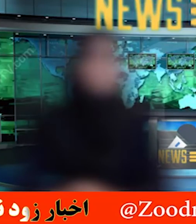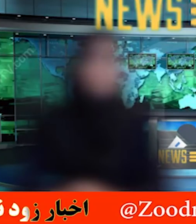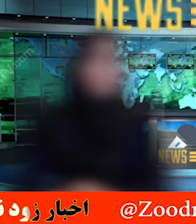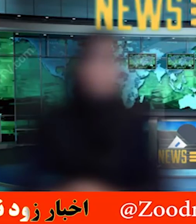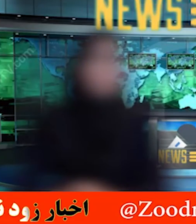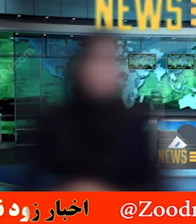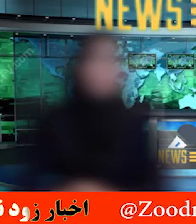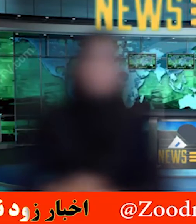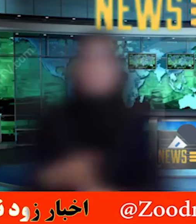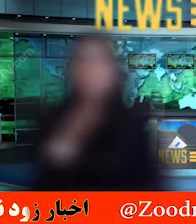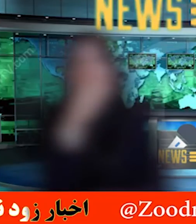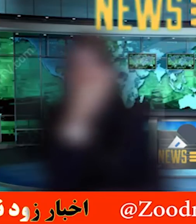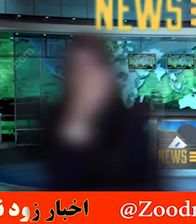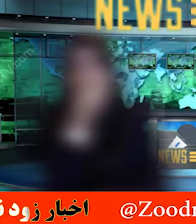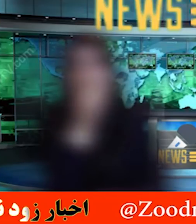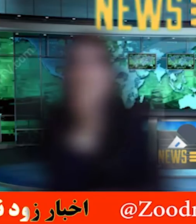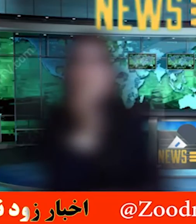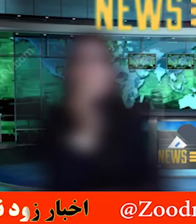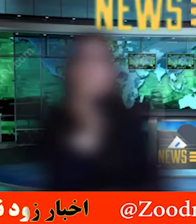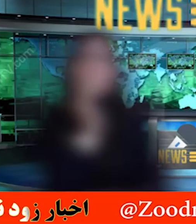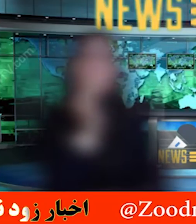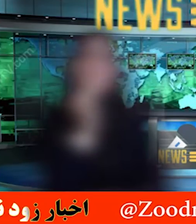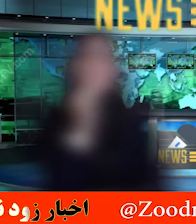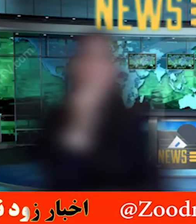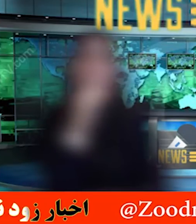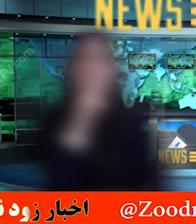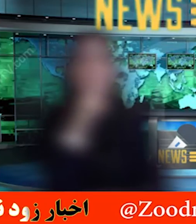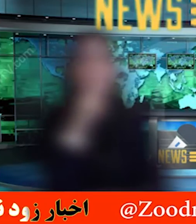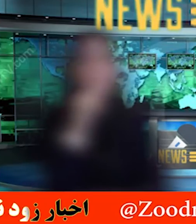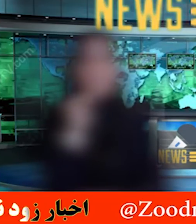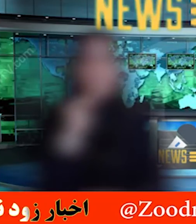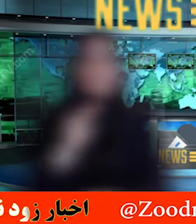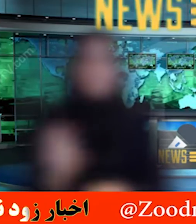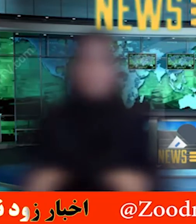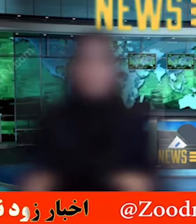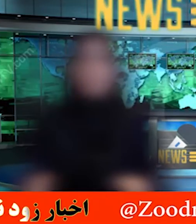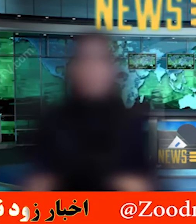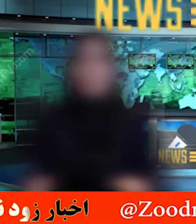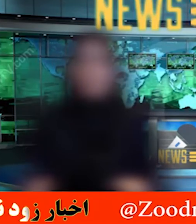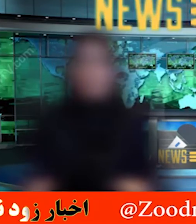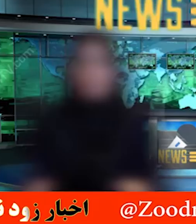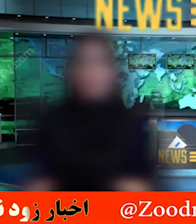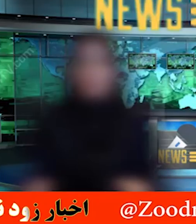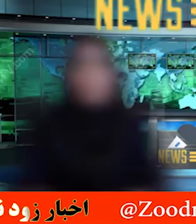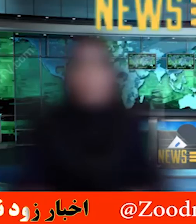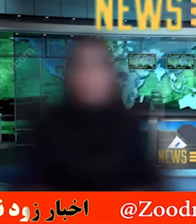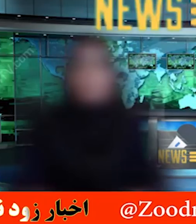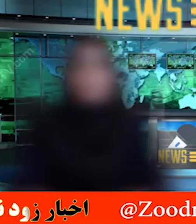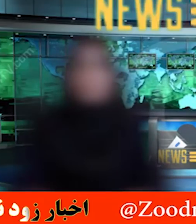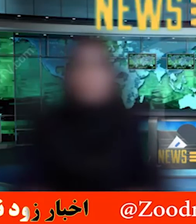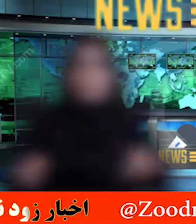اطلاع ثانوی ممنون اعلام شد. و همچنین خودروسازان داخلی موظف شدند ماشین‌هایی بدون